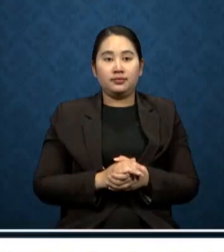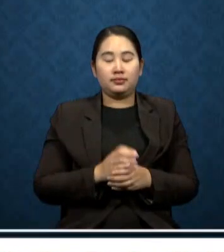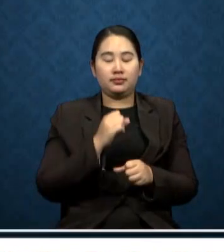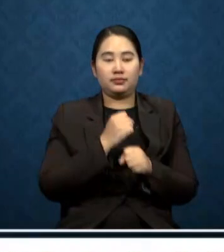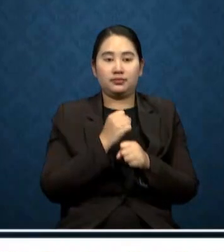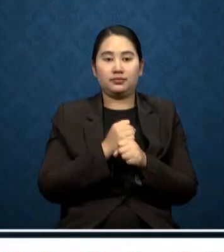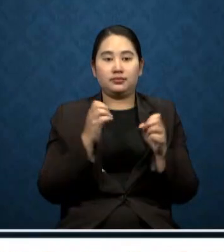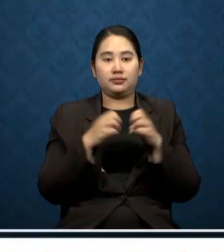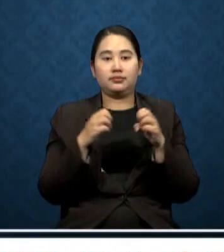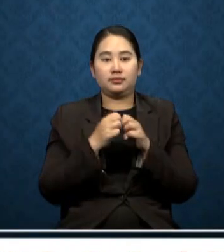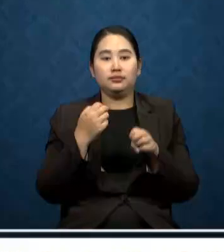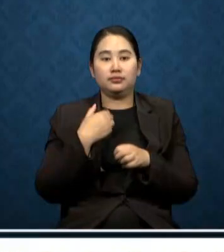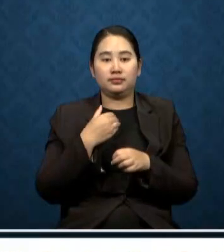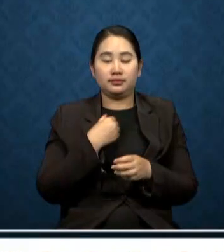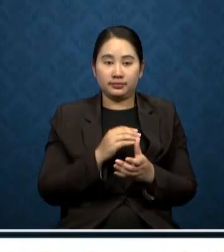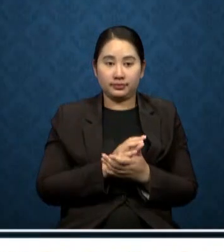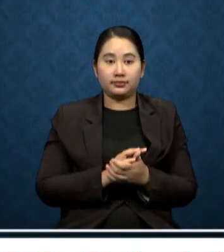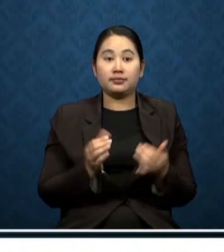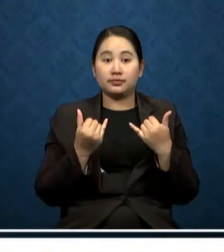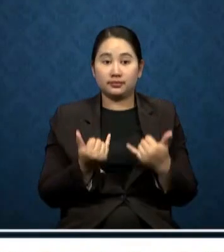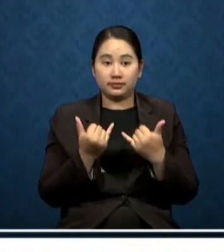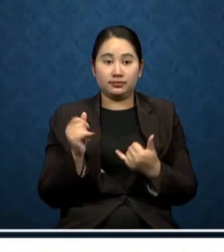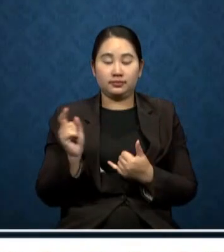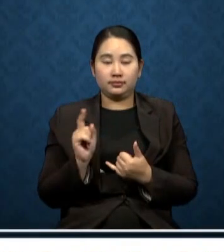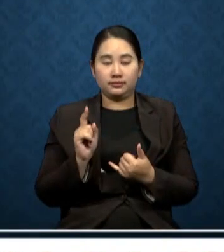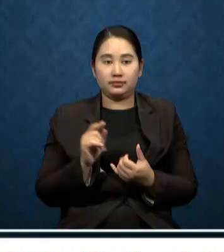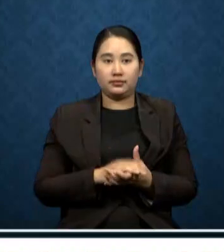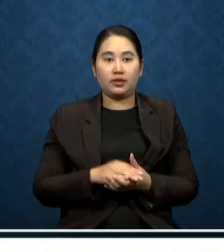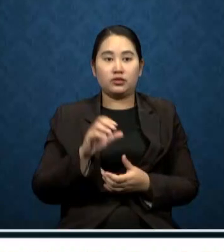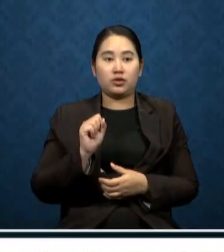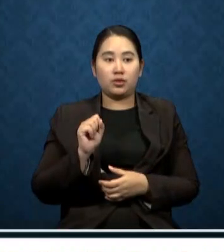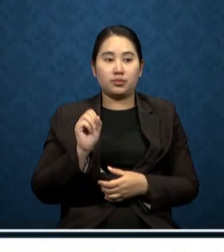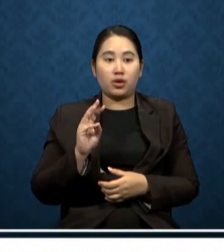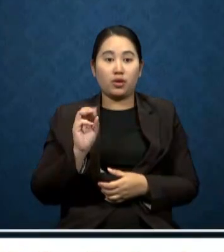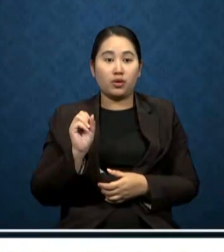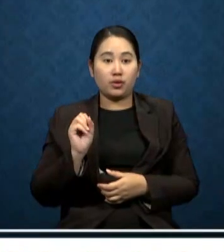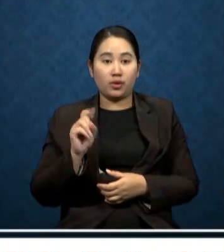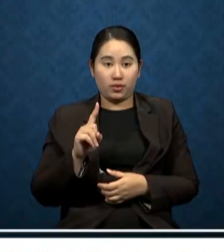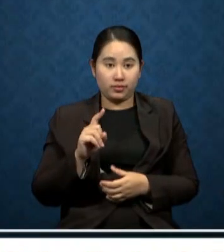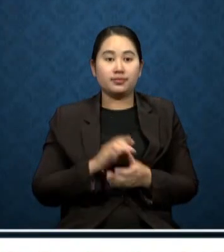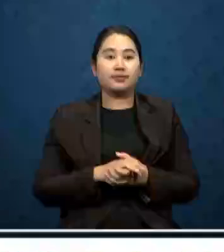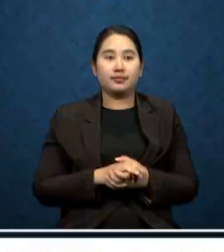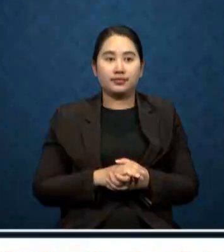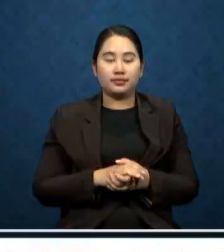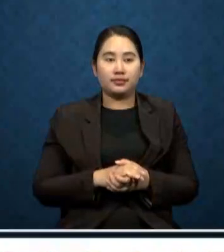ทุกวันนี้ทางสรญสศที่ว สหนัส bill